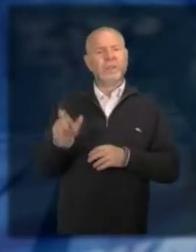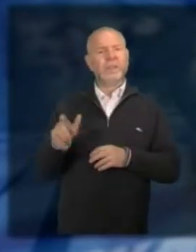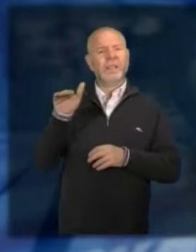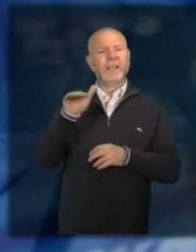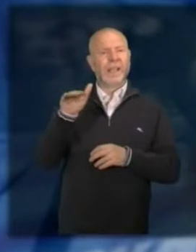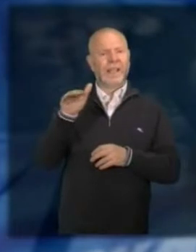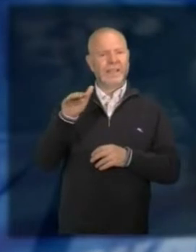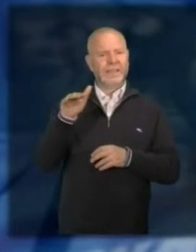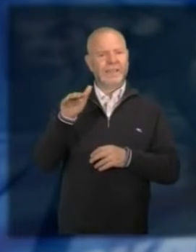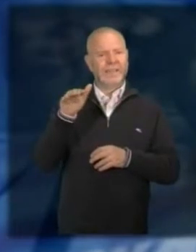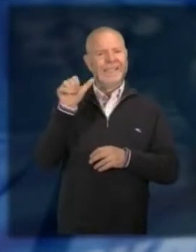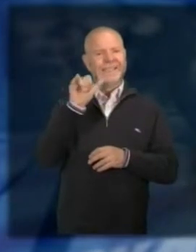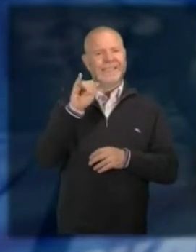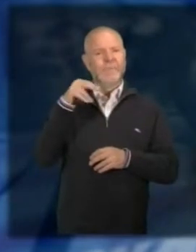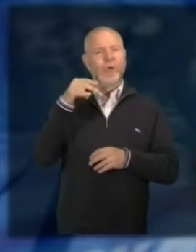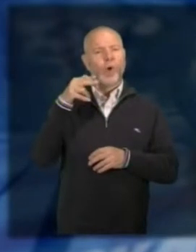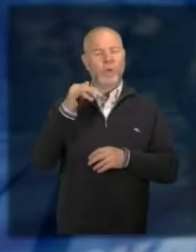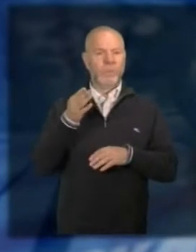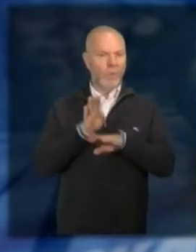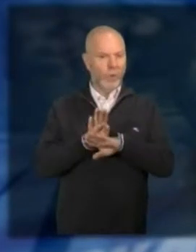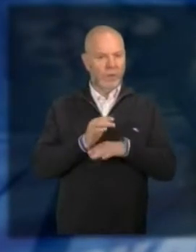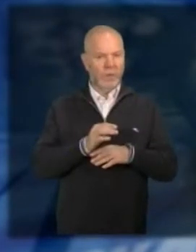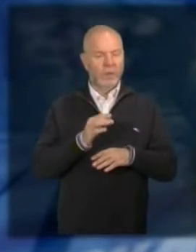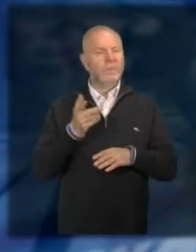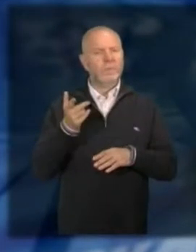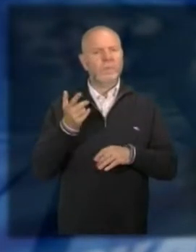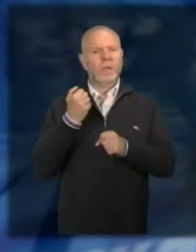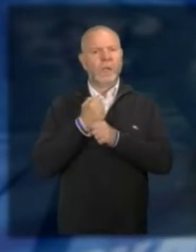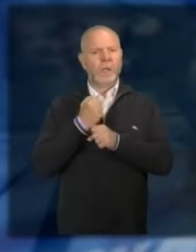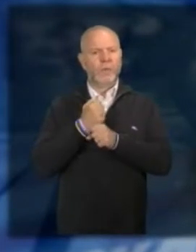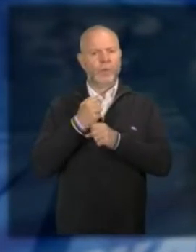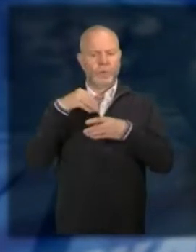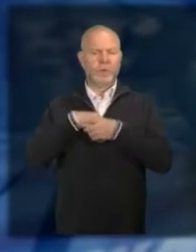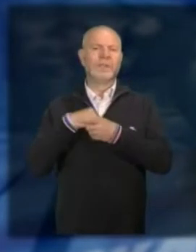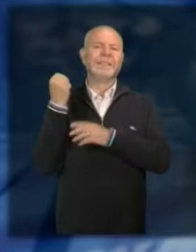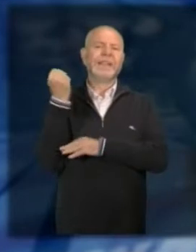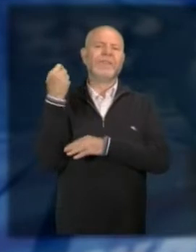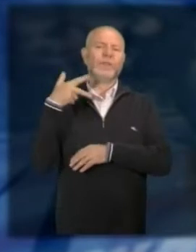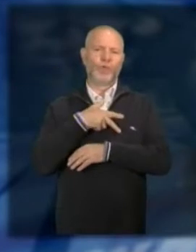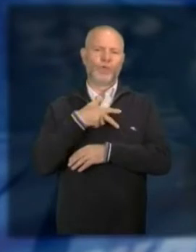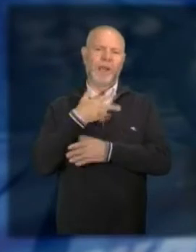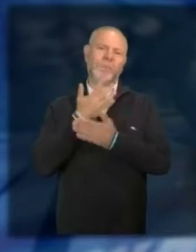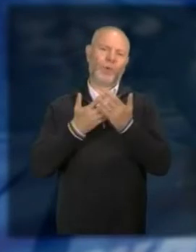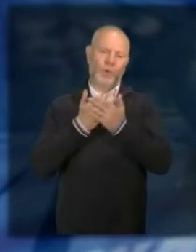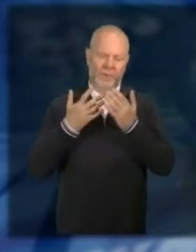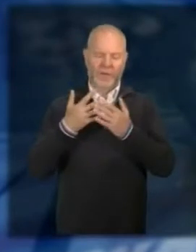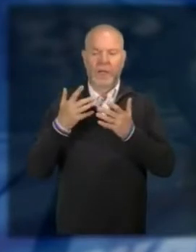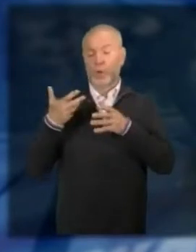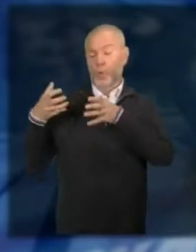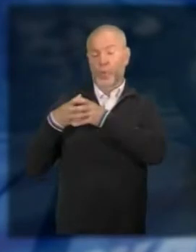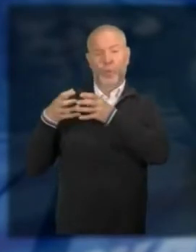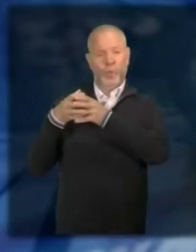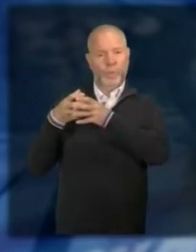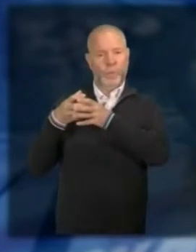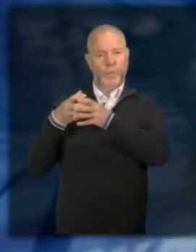Samantha Simeoni nel tardo pomeriggio di ieri. Samantha era tirocinante al Consorzio dei Servizi Sociali del Verbano, aveva accompagnato insieme